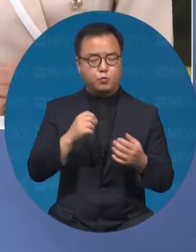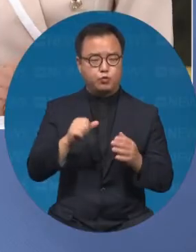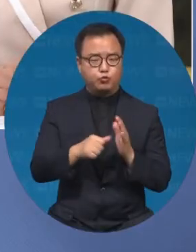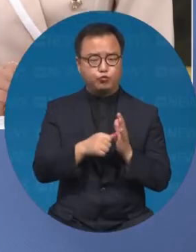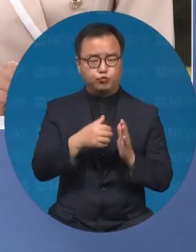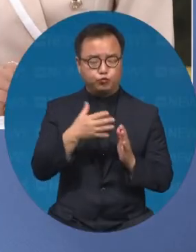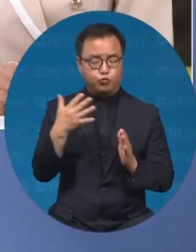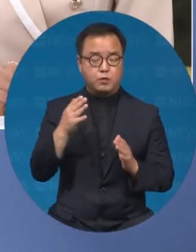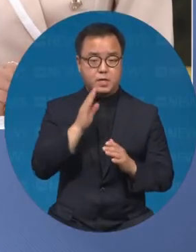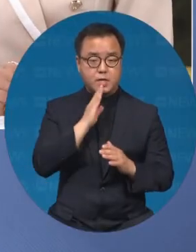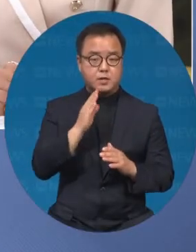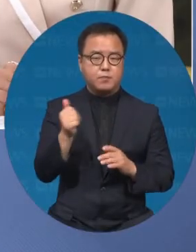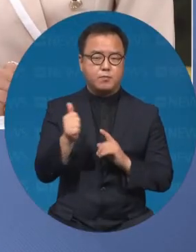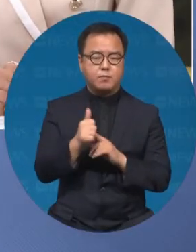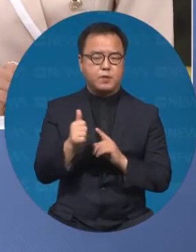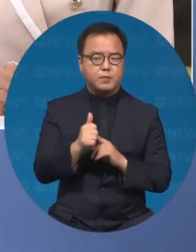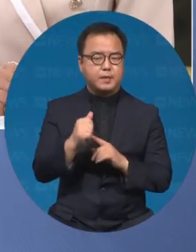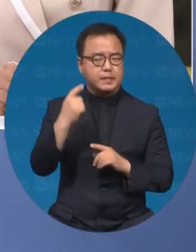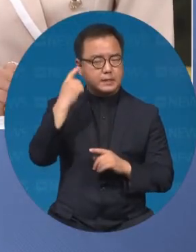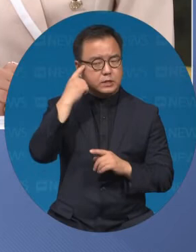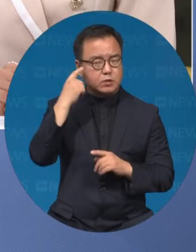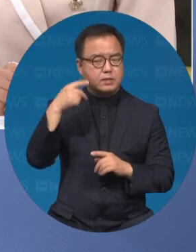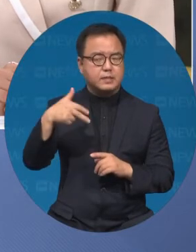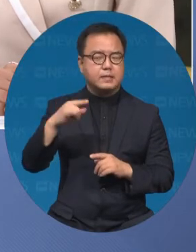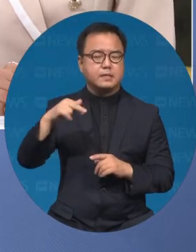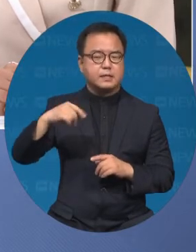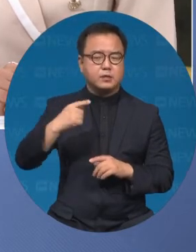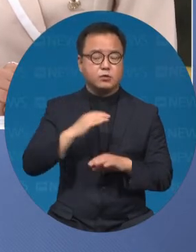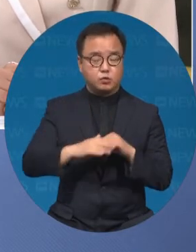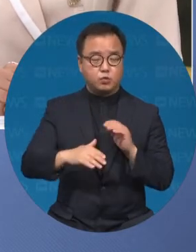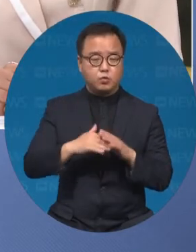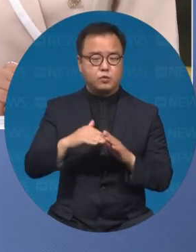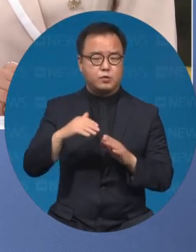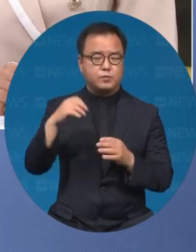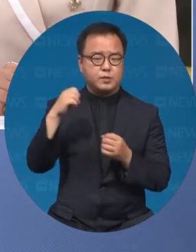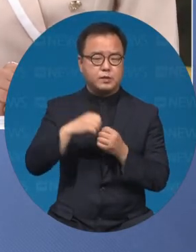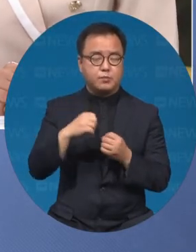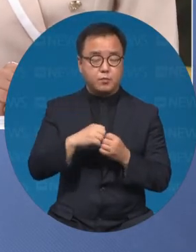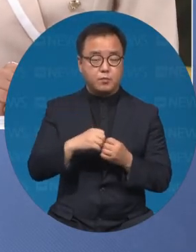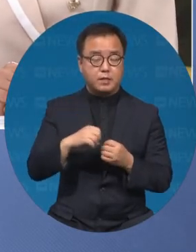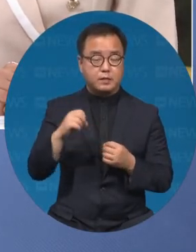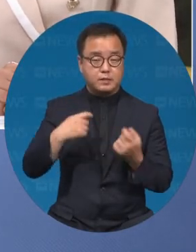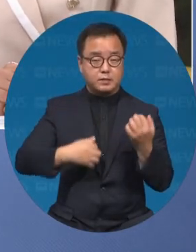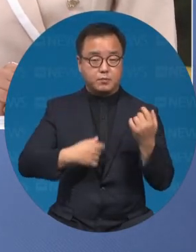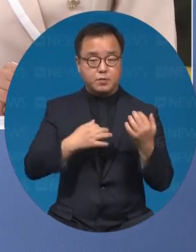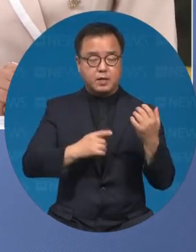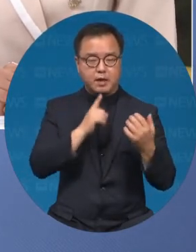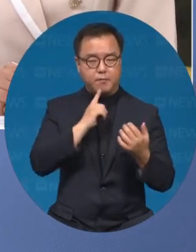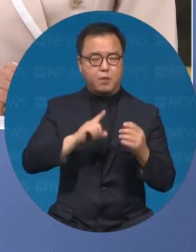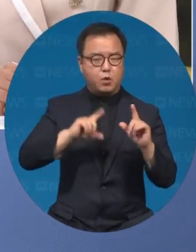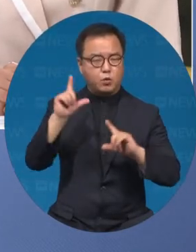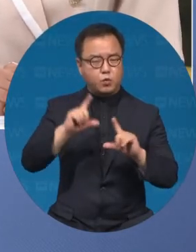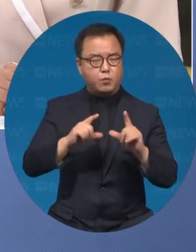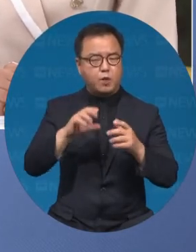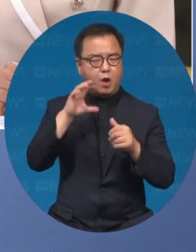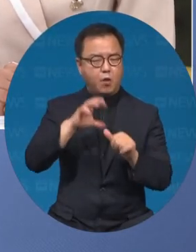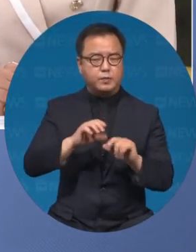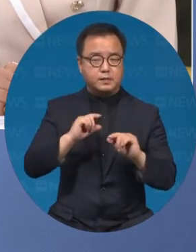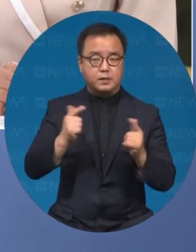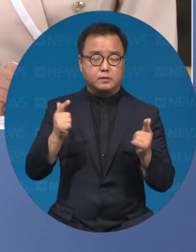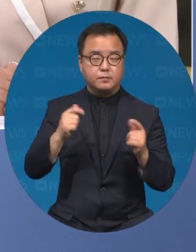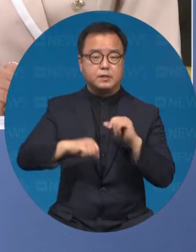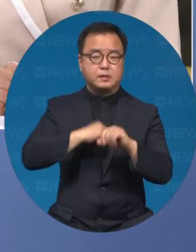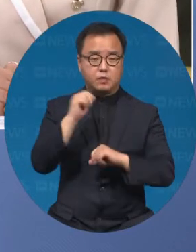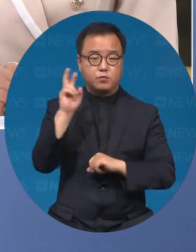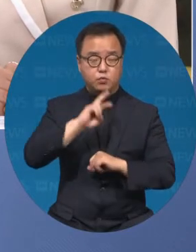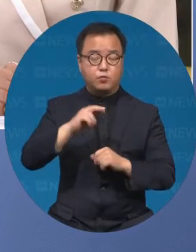연주자일 것이지만 정신은 재즈 아티스트일 것이다 라는 말을 남기며 형식에 얽매이지 않는 곡들을 남겼습니다. 리브라